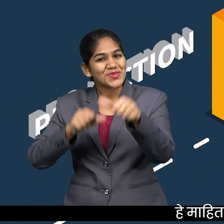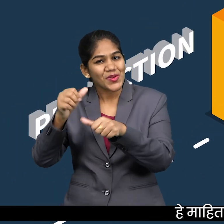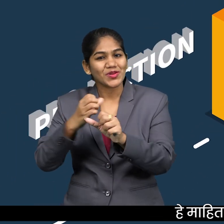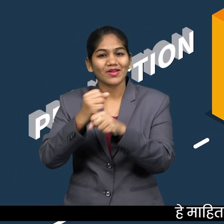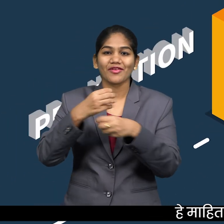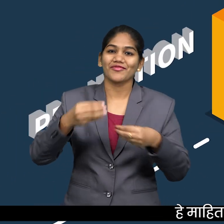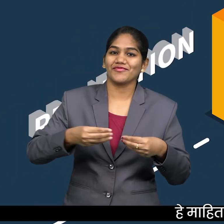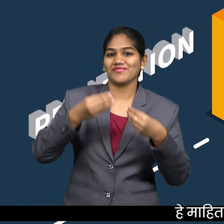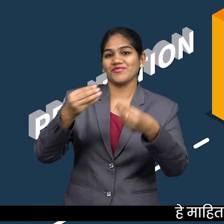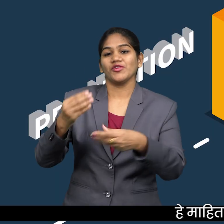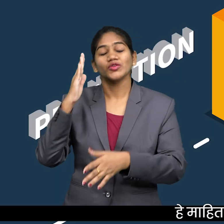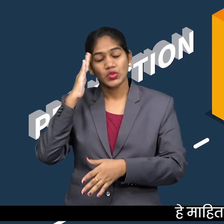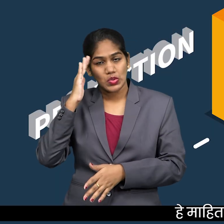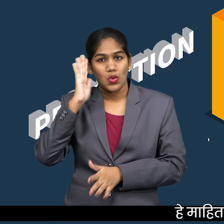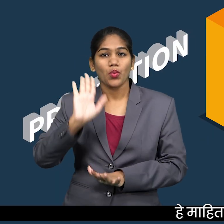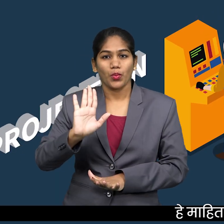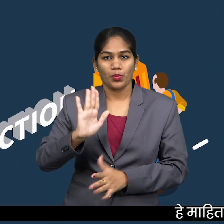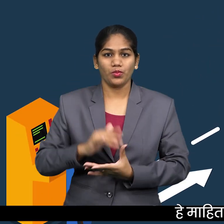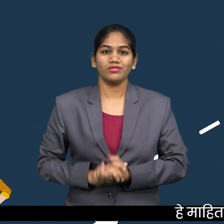हे माहीत असणे आवश्यक आहे.